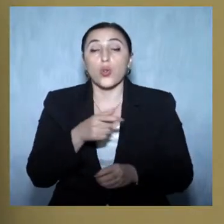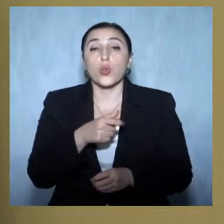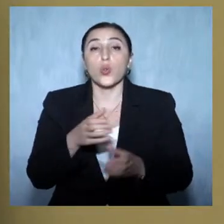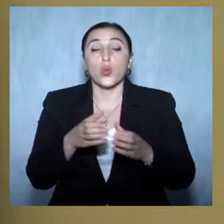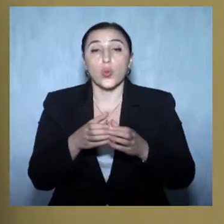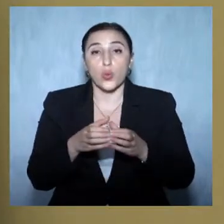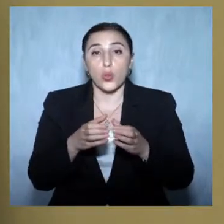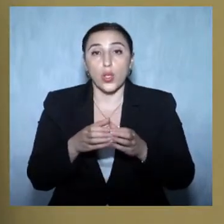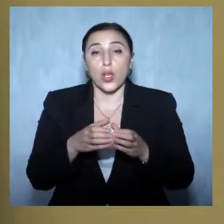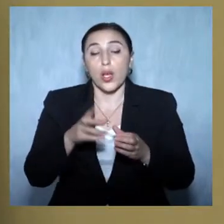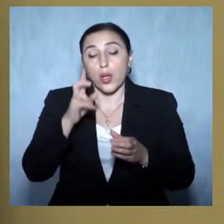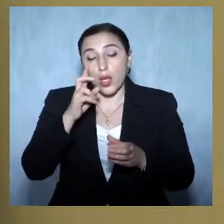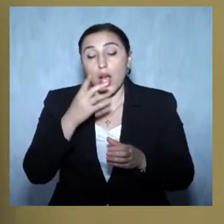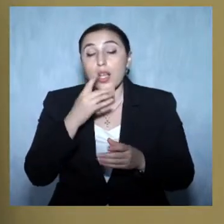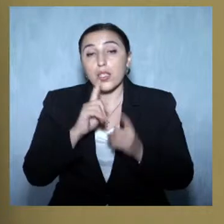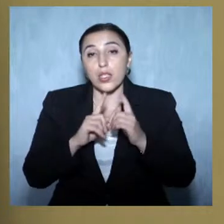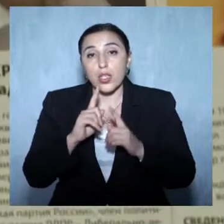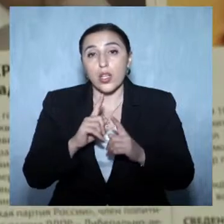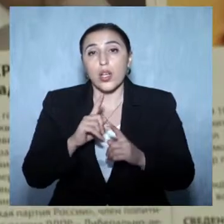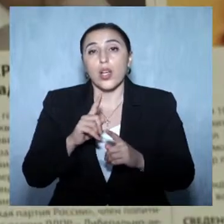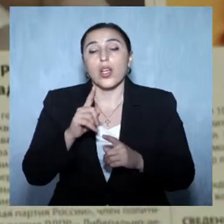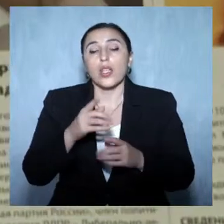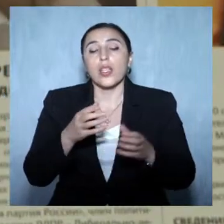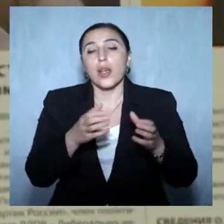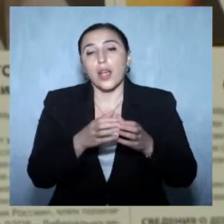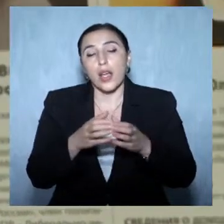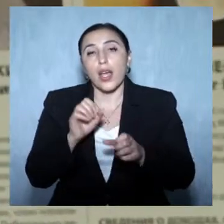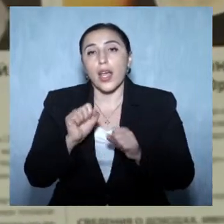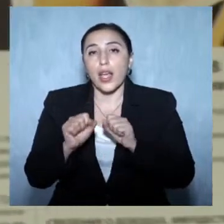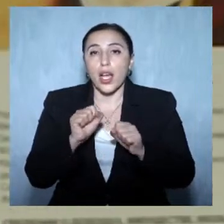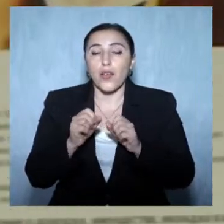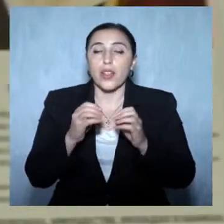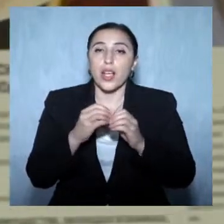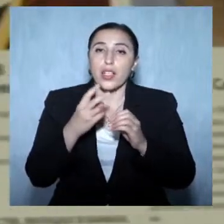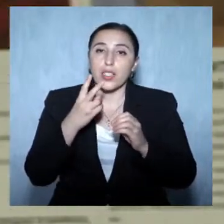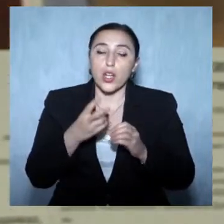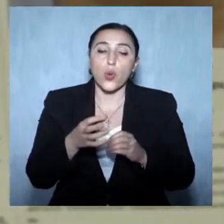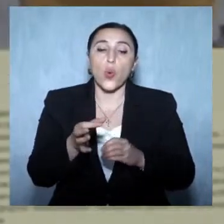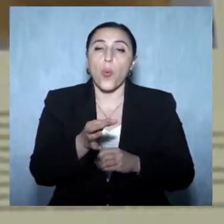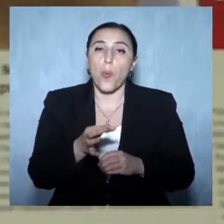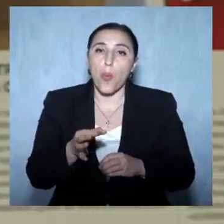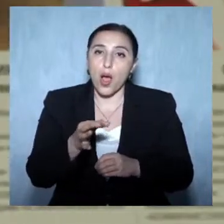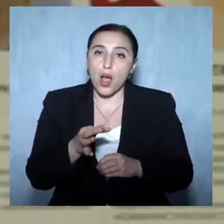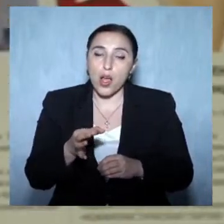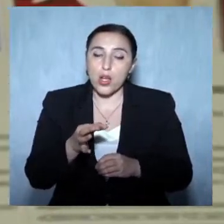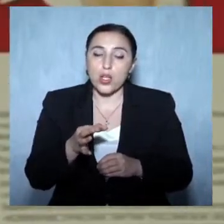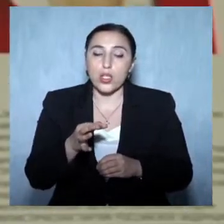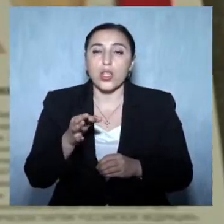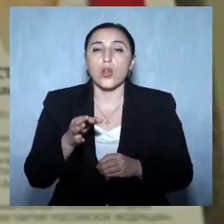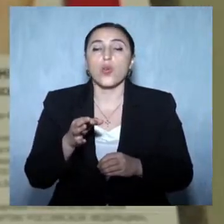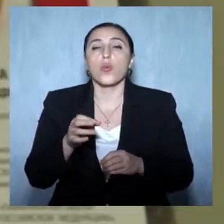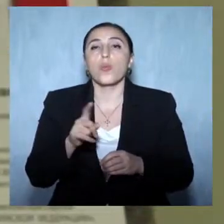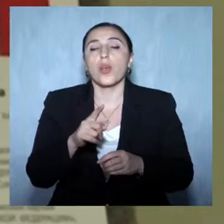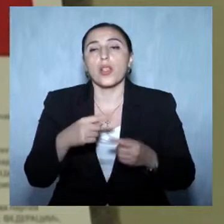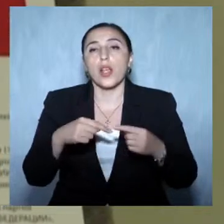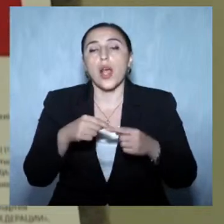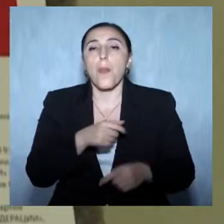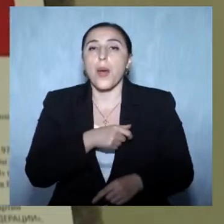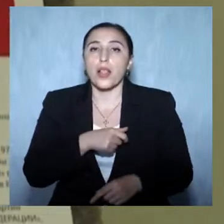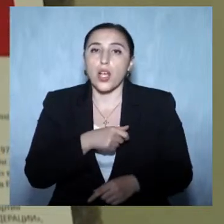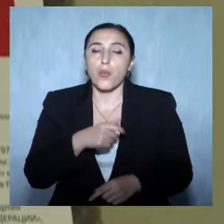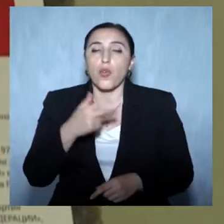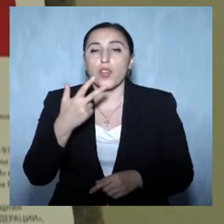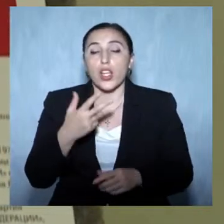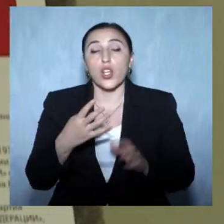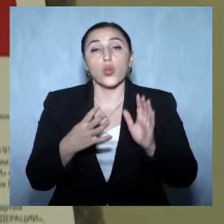ընտրություններից Հուսաստանի տաշնության սուբյեկների ղեկավարներ կնդրվեն 12 մարձերում, ռեգյոների արենսդիր մարմինների պատգամավորներ